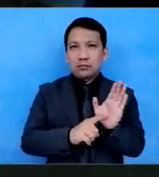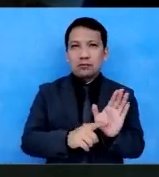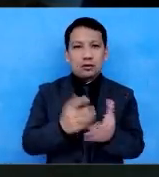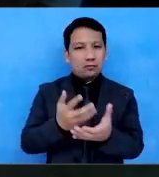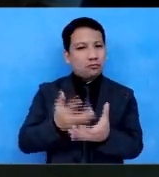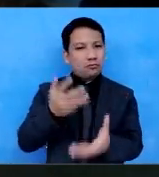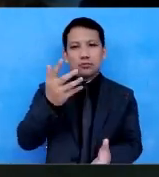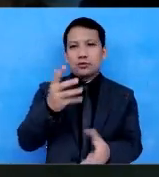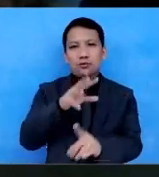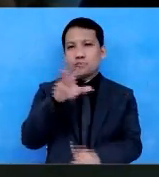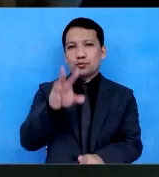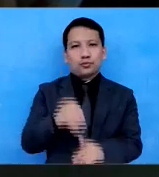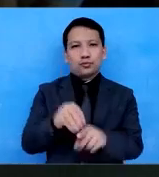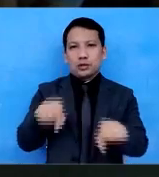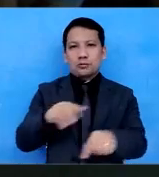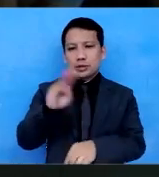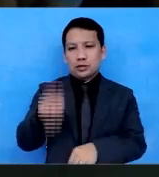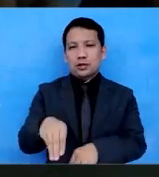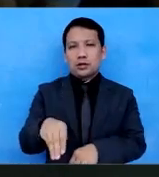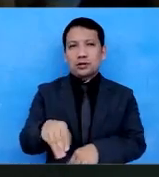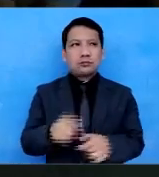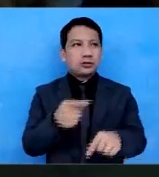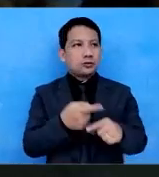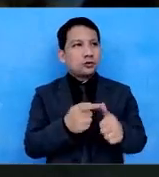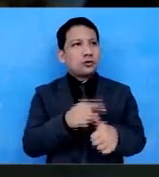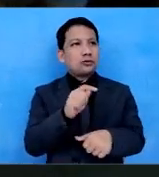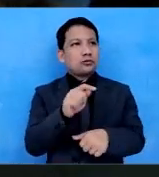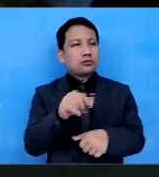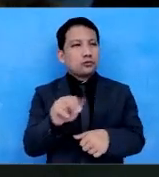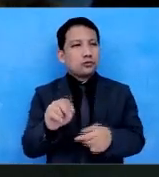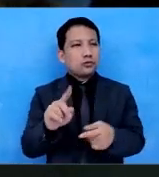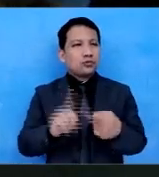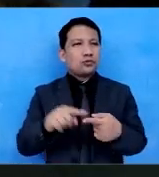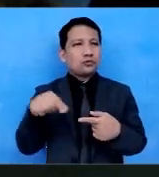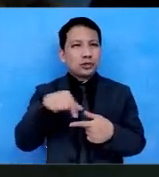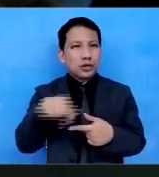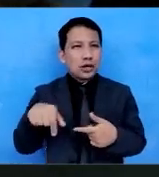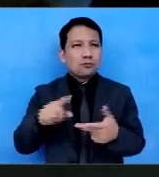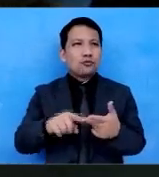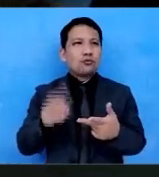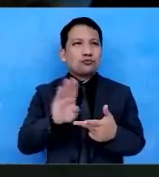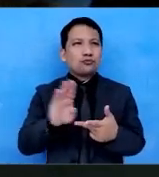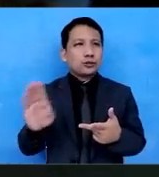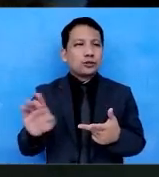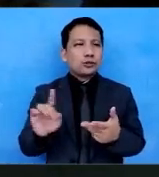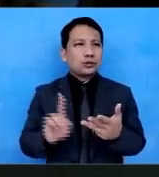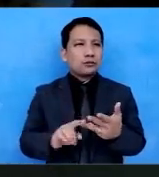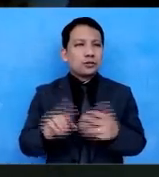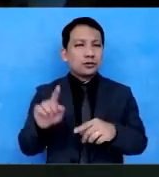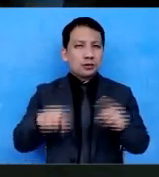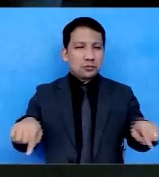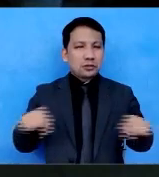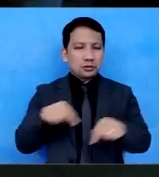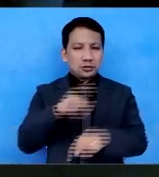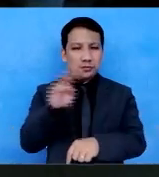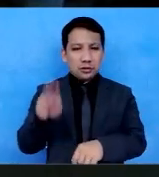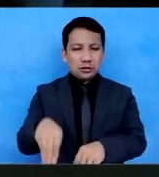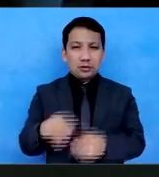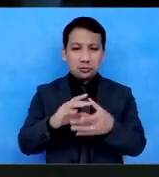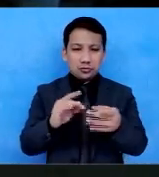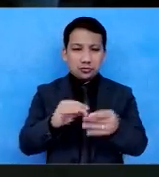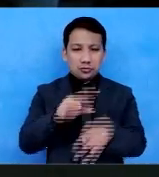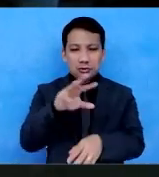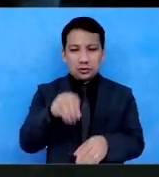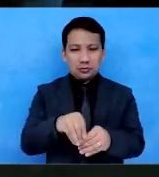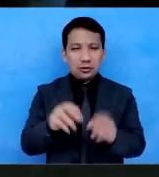di ba? Kumbaga, iba-iba nga, yun nga, Tondo, Quiapo, Blumentritt, at kung saan-saan pa dito, no? Makikita nila ito sa storya na